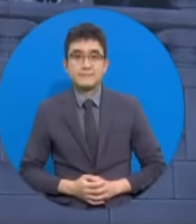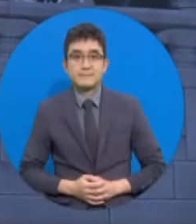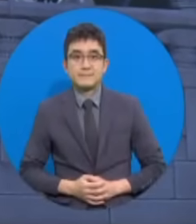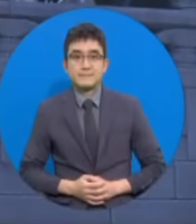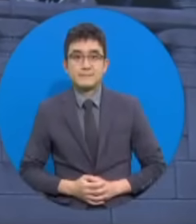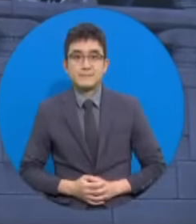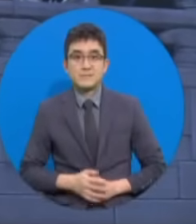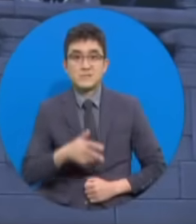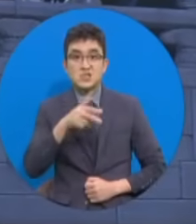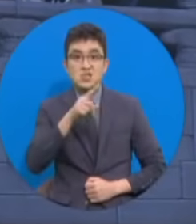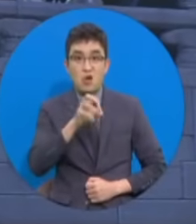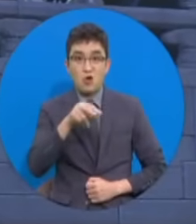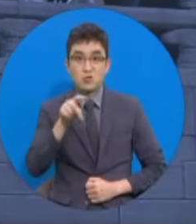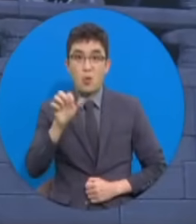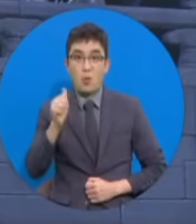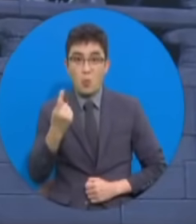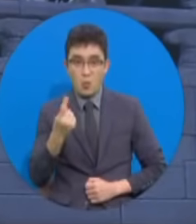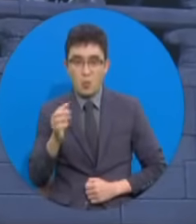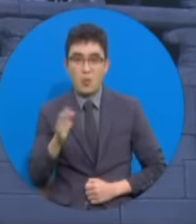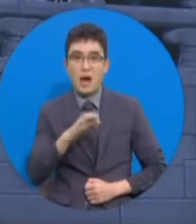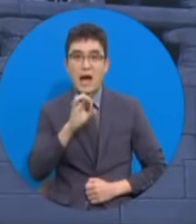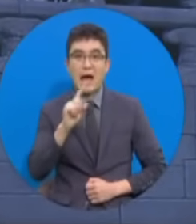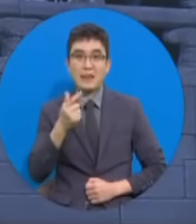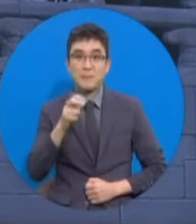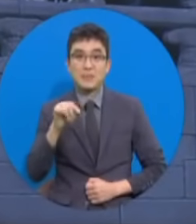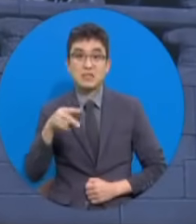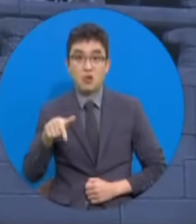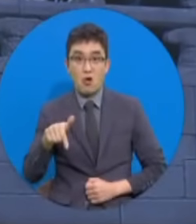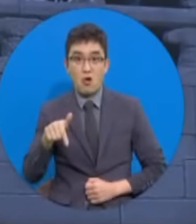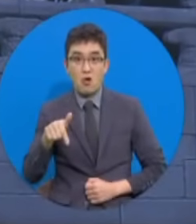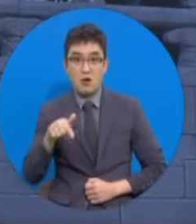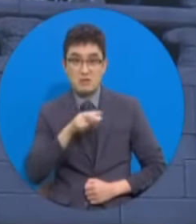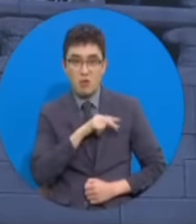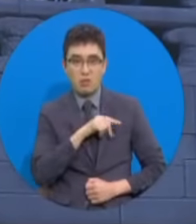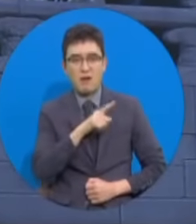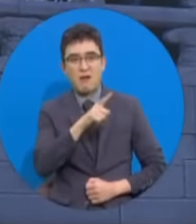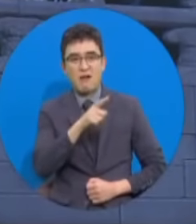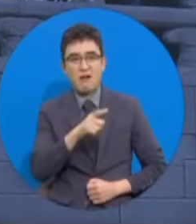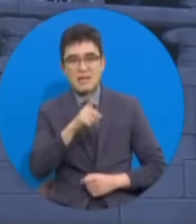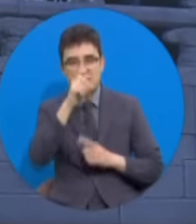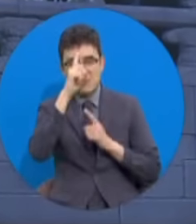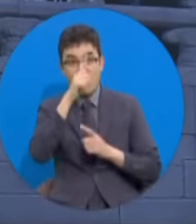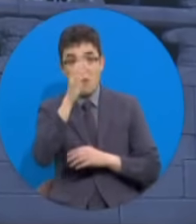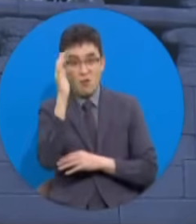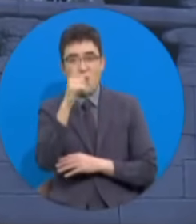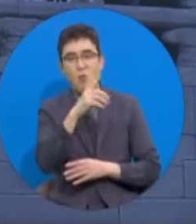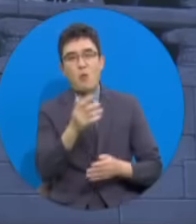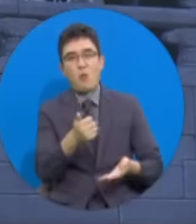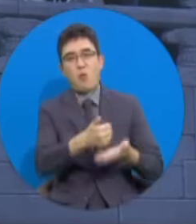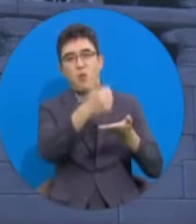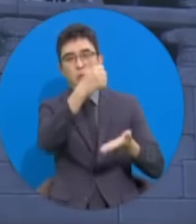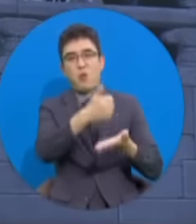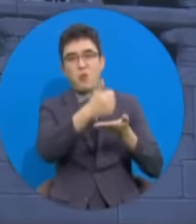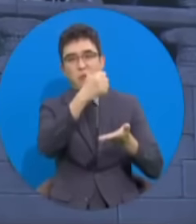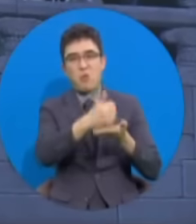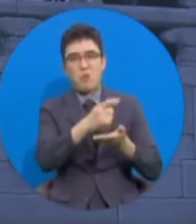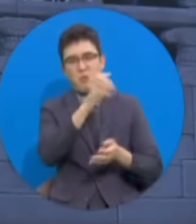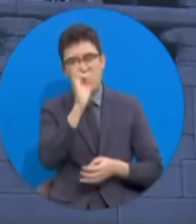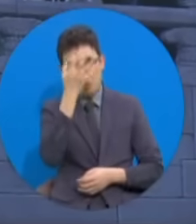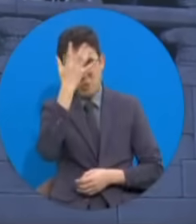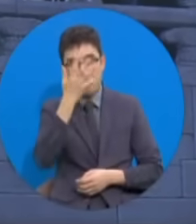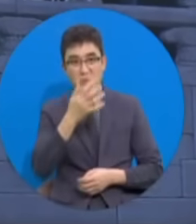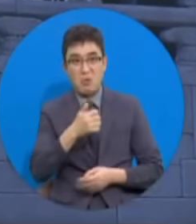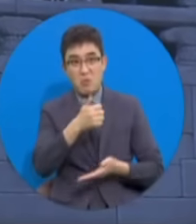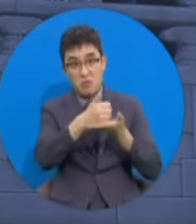뭐 정성호 안민석 의원이 그때 찬사를 보냈습니다. 타이밍의 예술 역시 이재명답다라고 극찬을 했는데